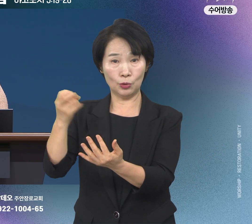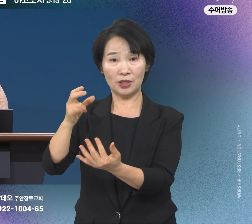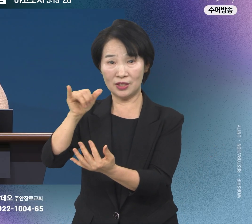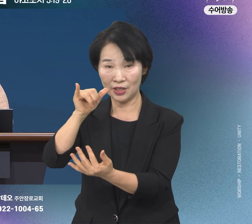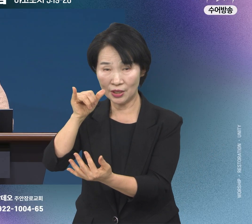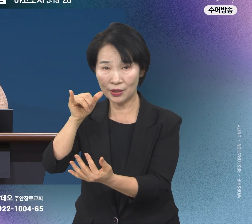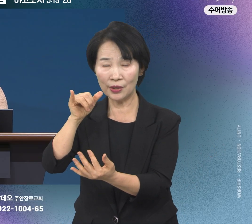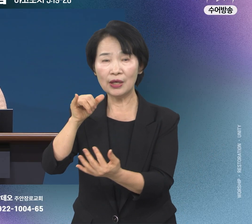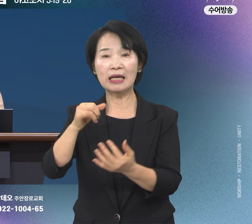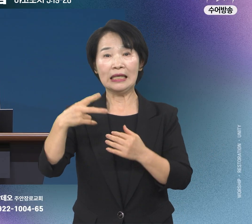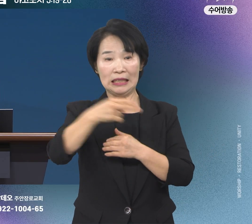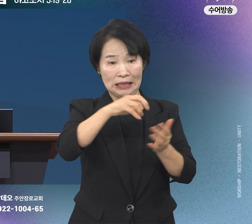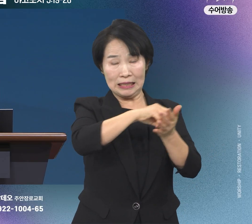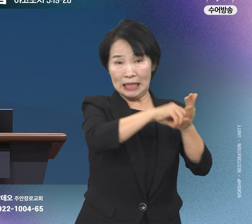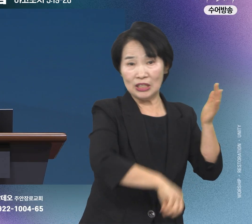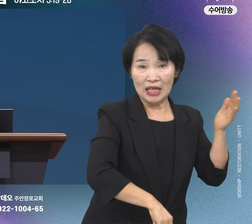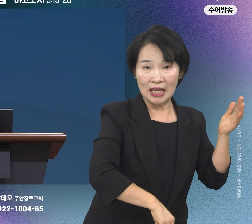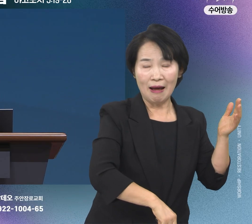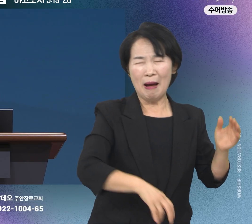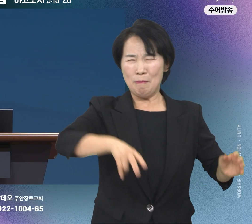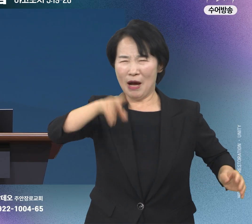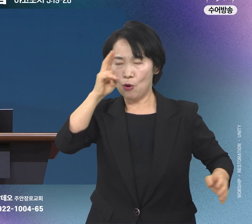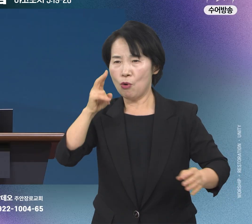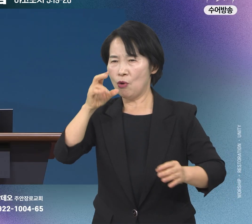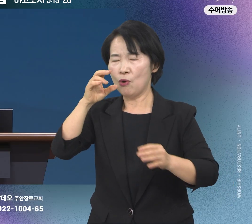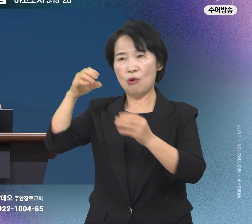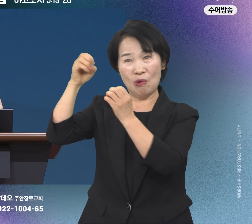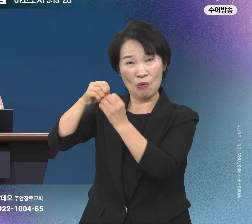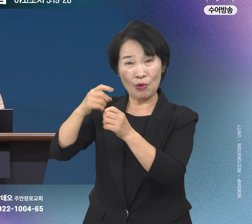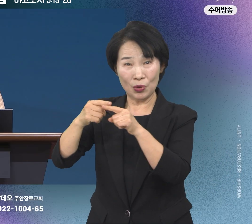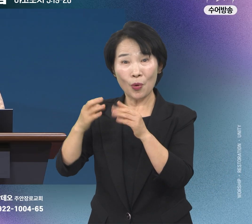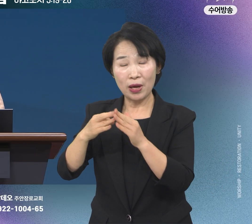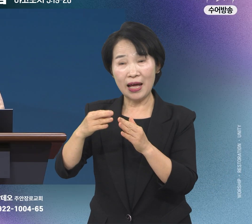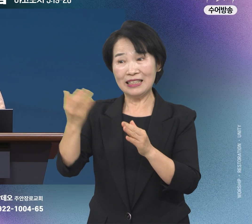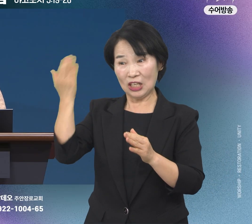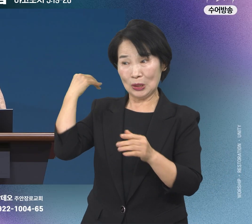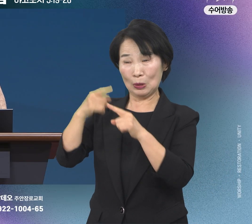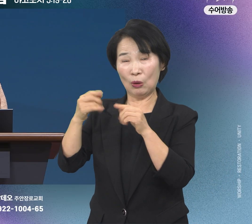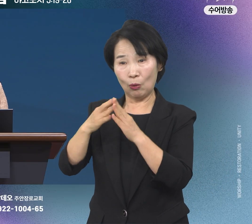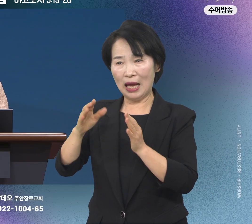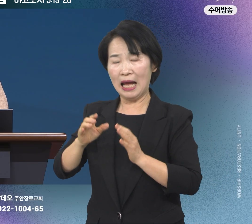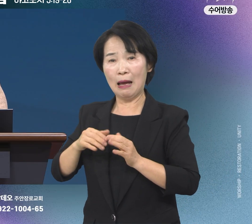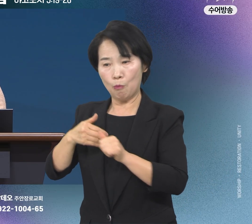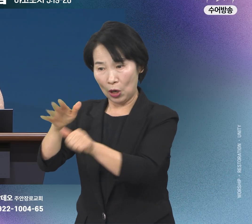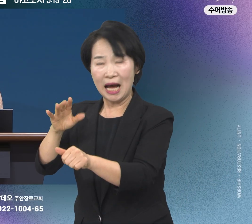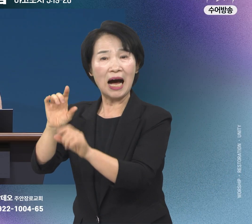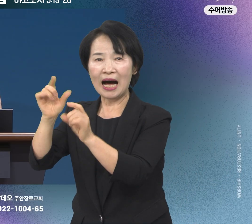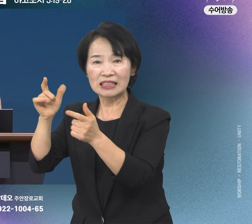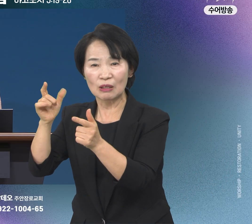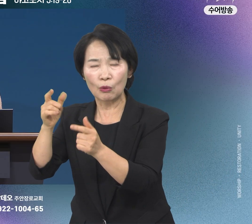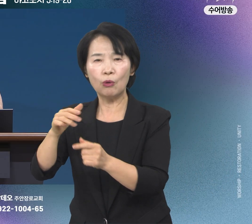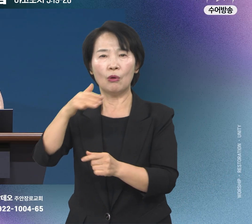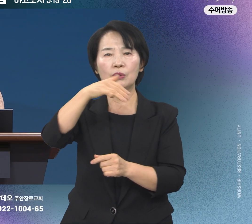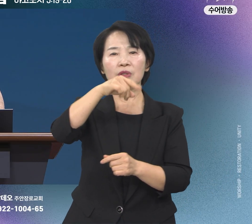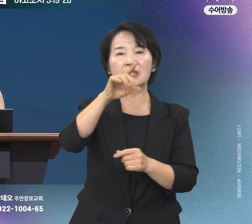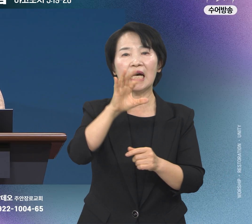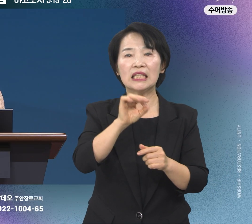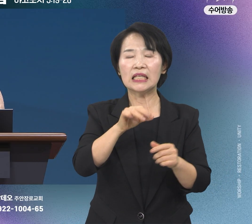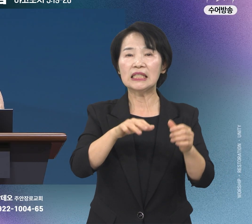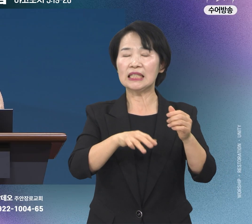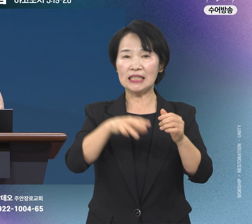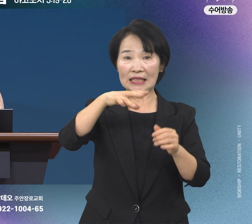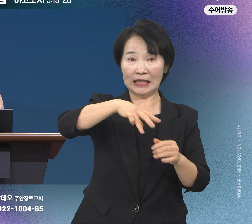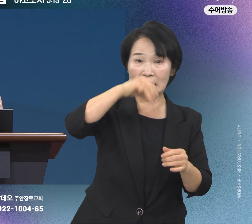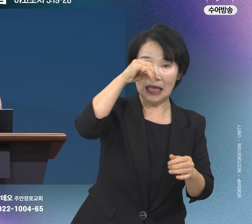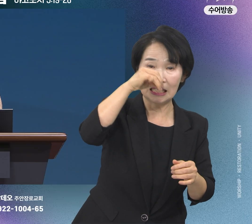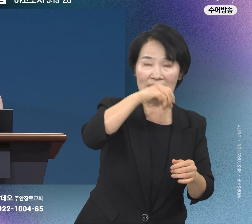신천지를 탈퇴하면 바로 정통교회에 가는 것이 아니라 일정 기간 상담소에서 창세기부터 요한계시록까지 개혁